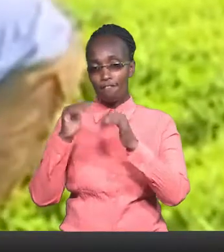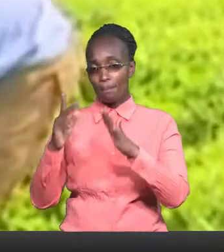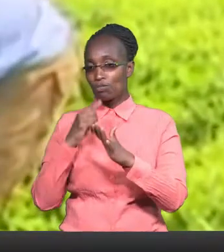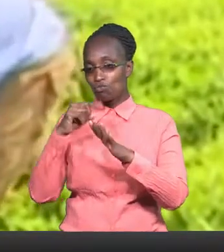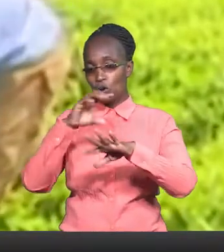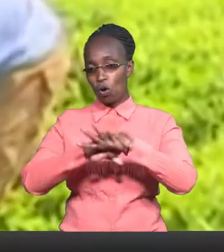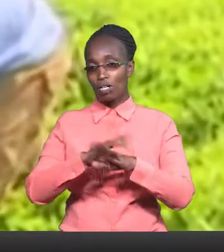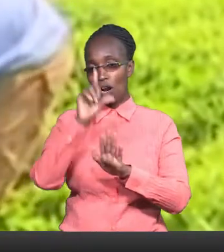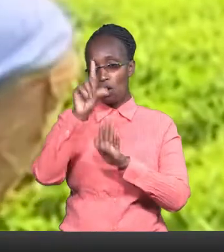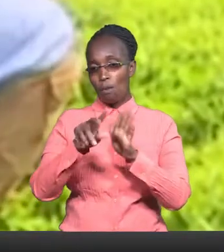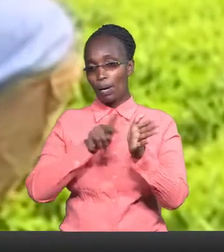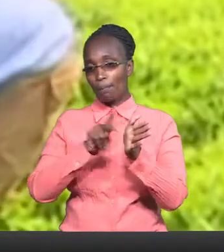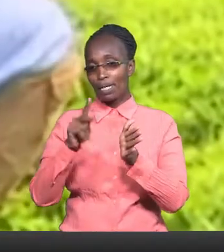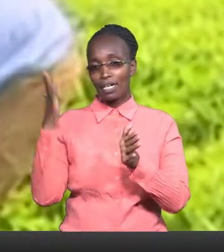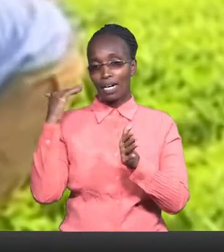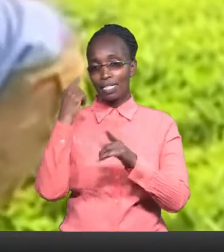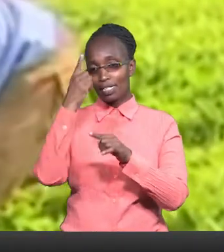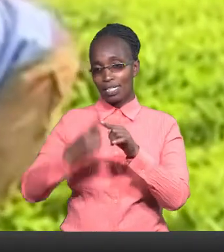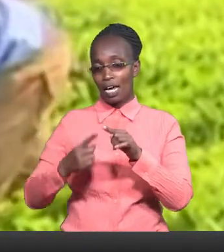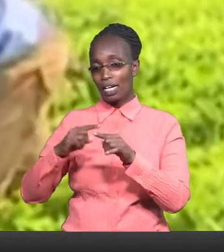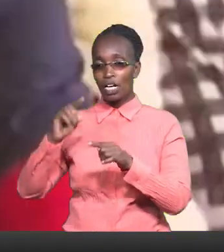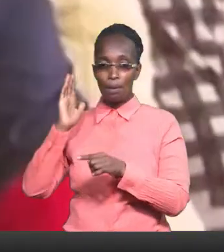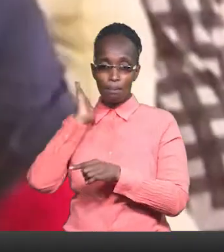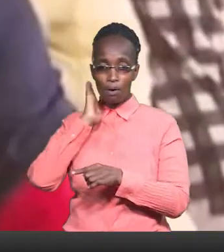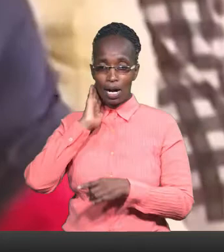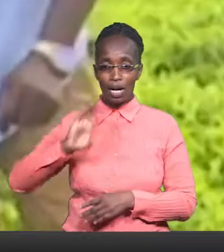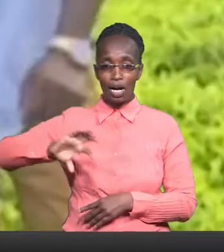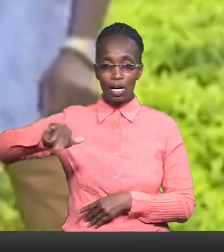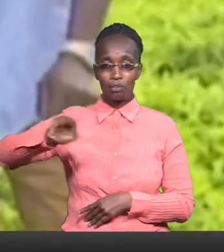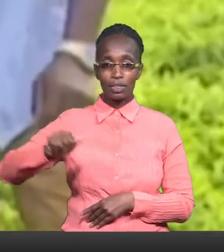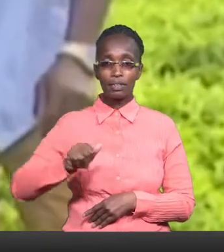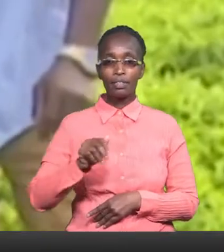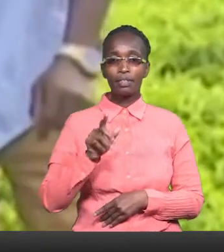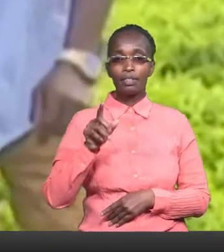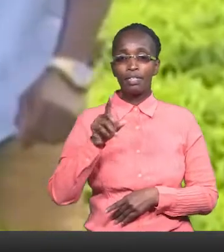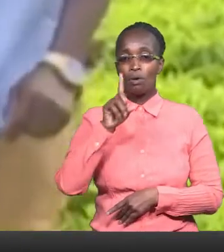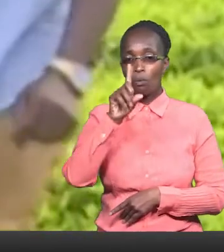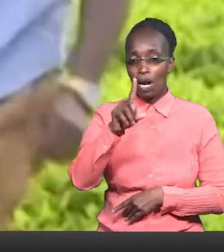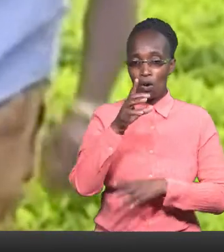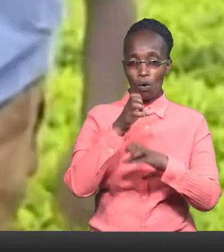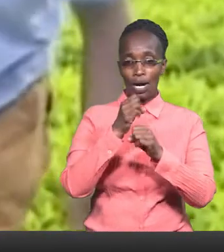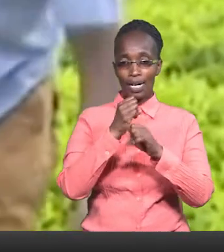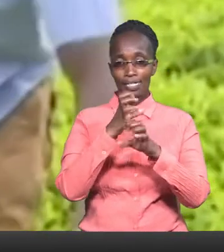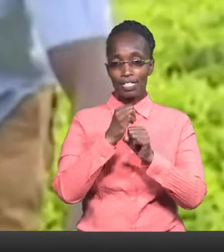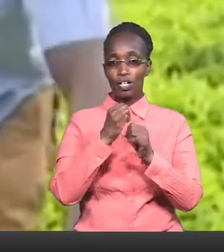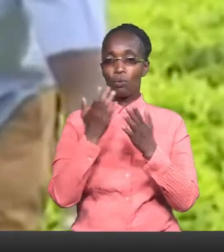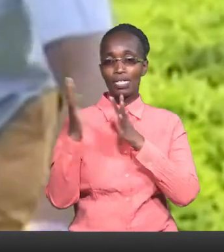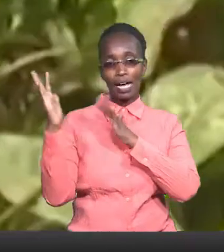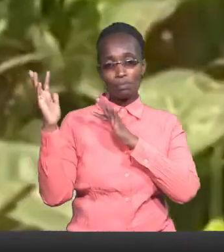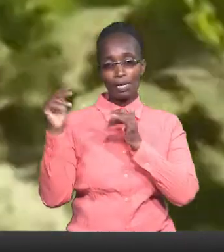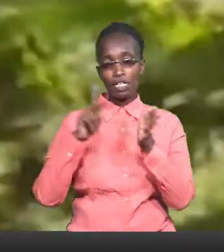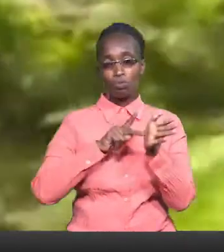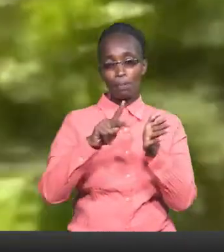wakulima wa majani chai ambao walipokea malipo duni ya riba mwaka uliopita. Na kuwa wakulima wa chama kimoja cha